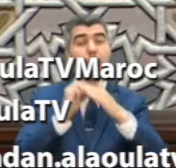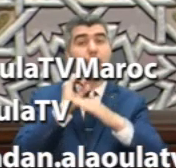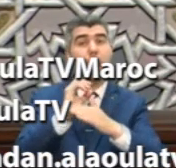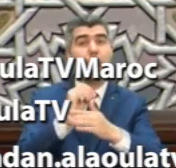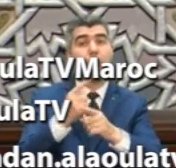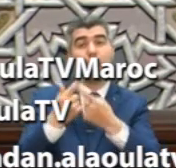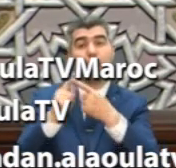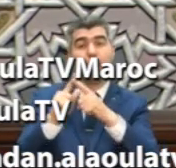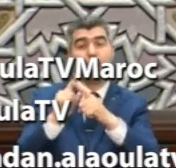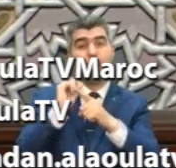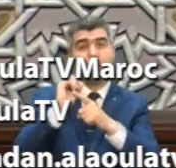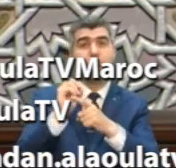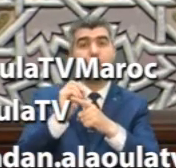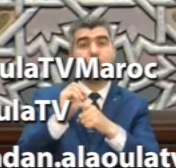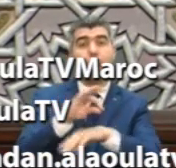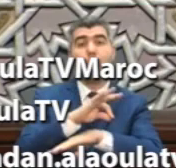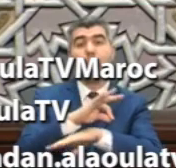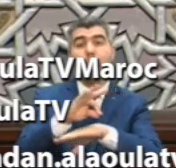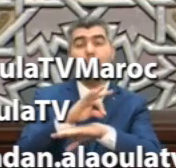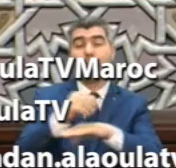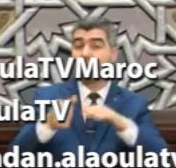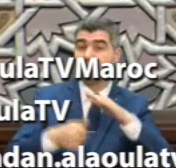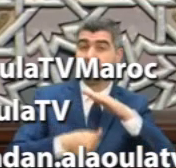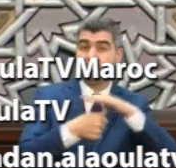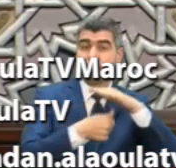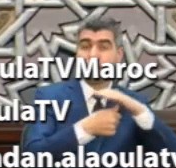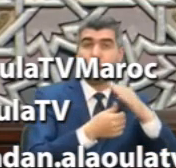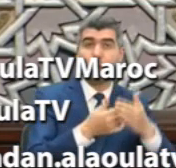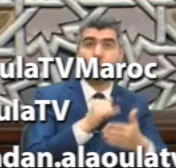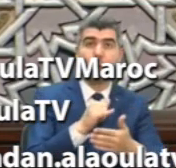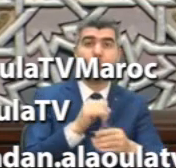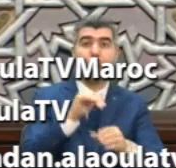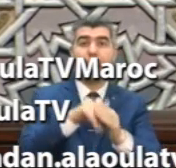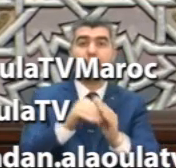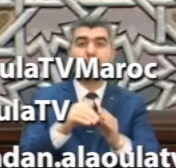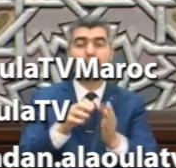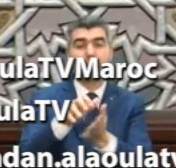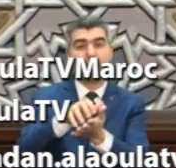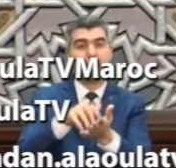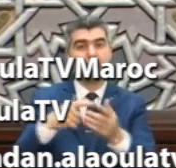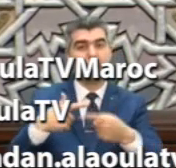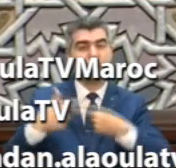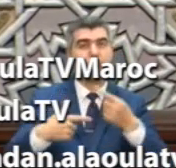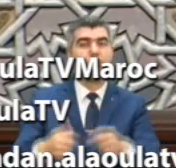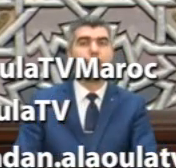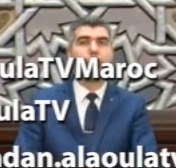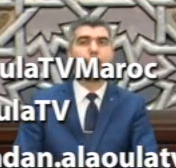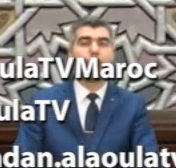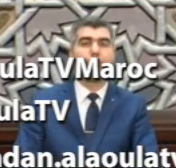وفي المناصب العليا للسيدات والسادة النواب عن فريق الأصالة والمعاصرة. تفضل السيد النائب.